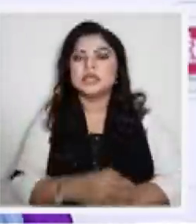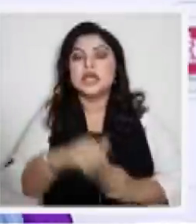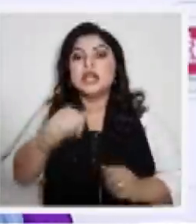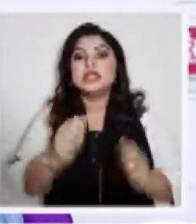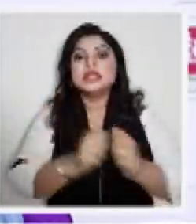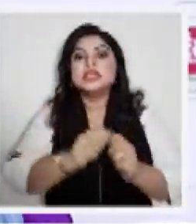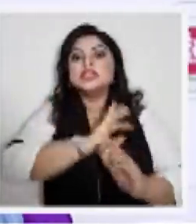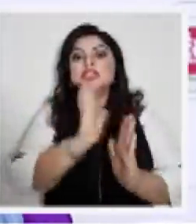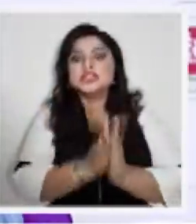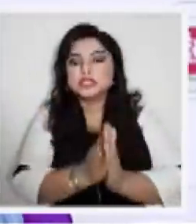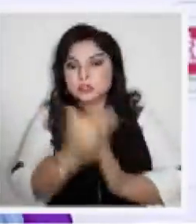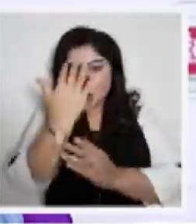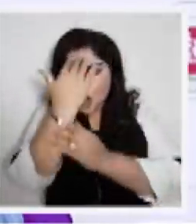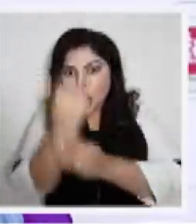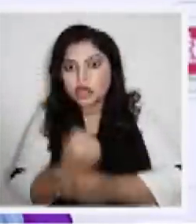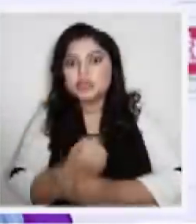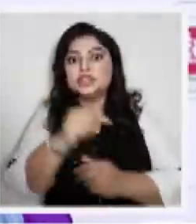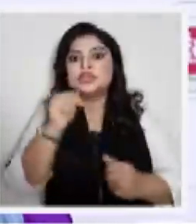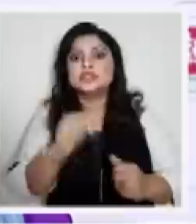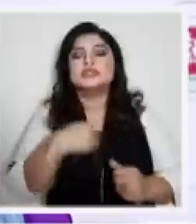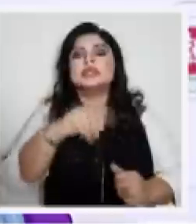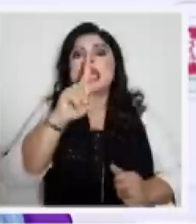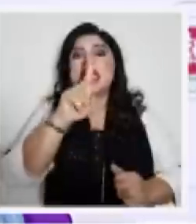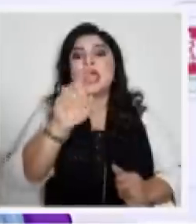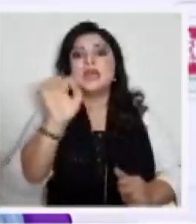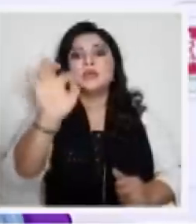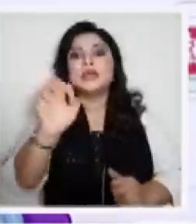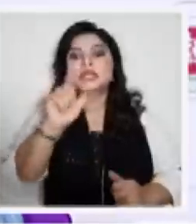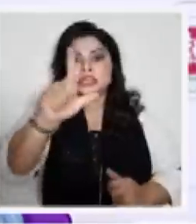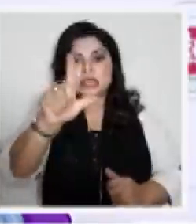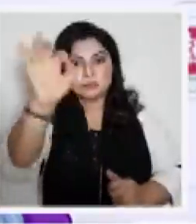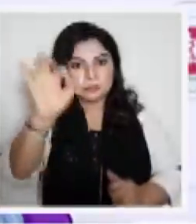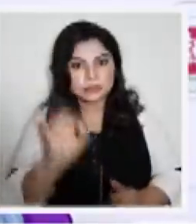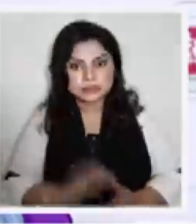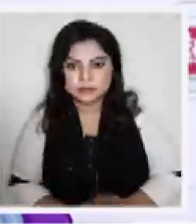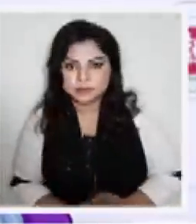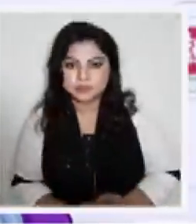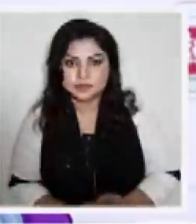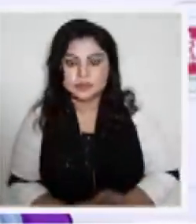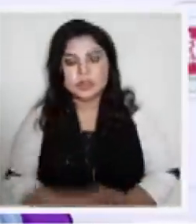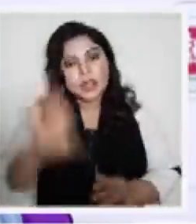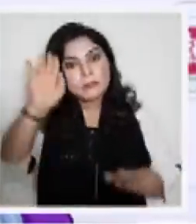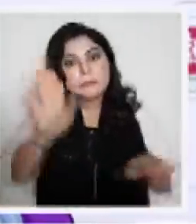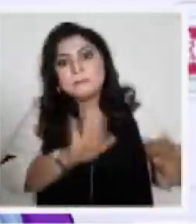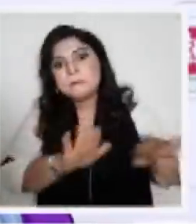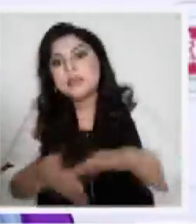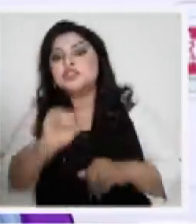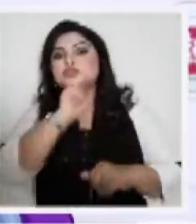24 ঘন্টায় মৃত্যুবরণ করেছেন 37 জন, এ পর্যন্ত মৃত্যুবরণ করেছেন 2,275 জন। শনাক্ত বিবেচনায় মৃত্যুর